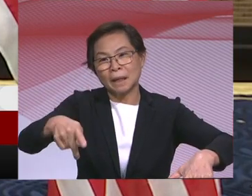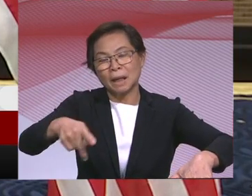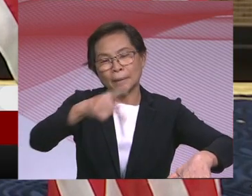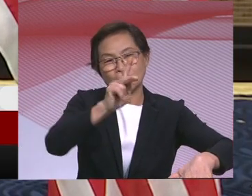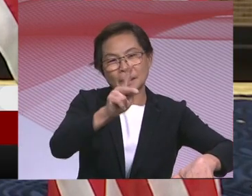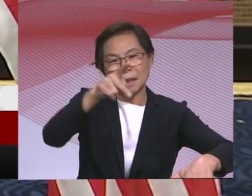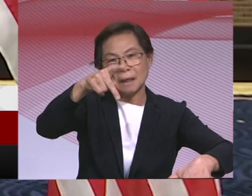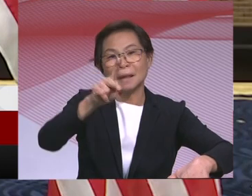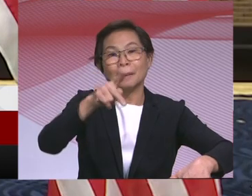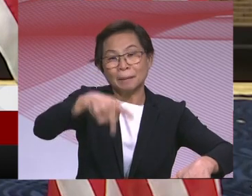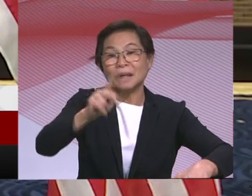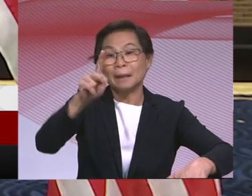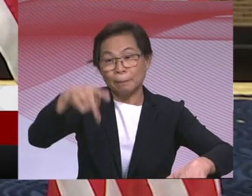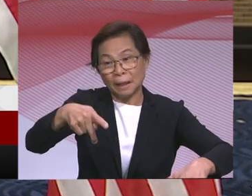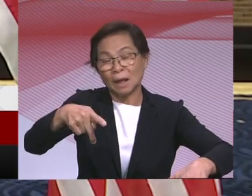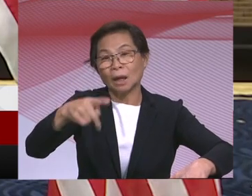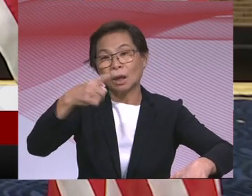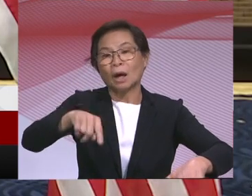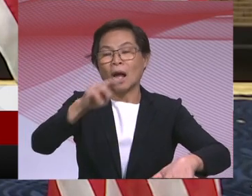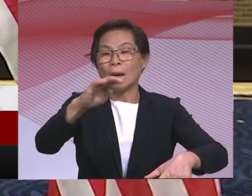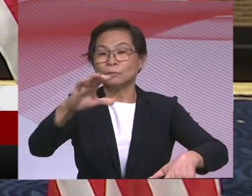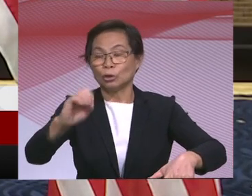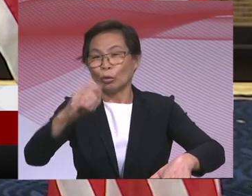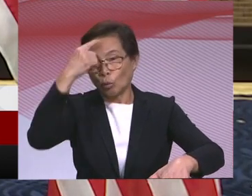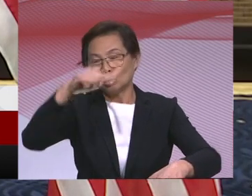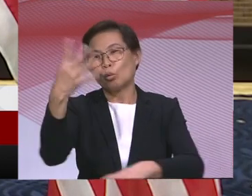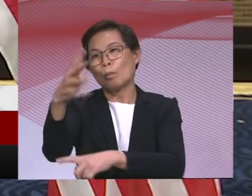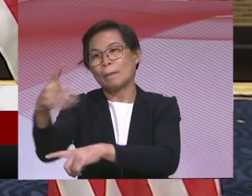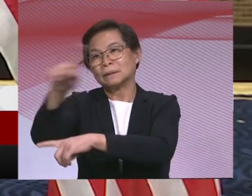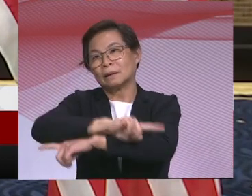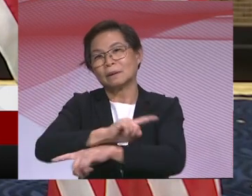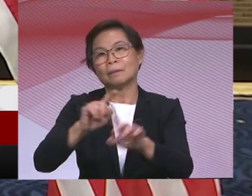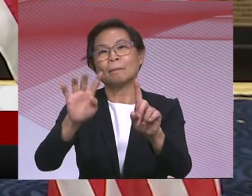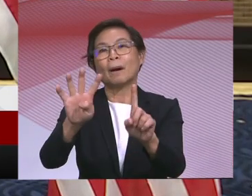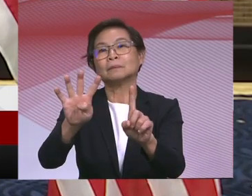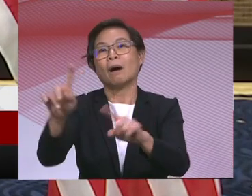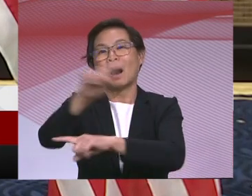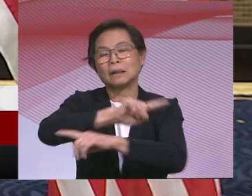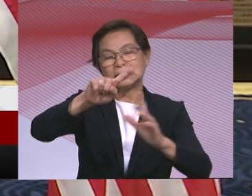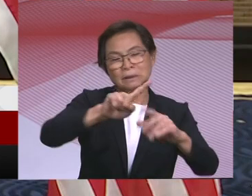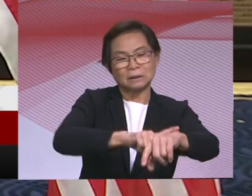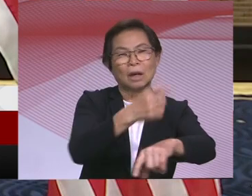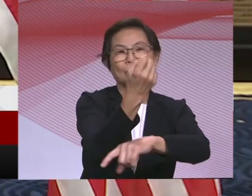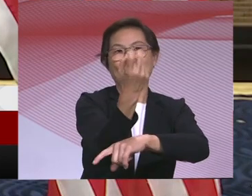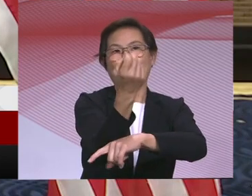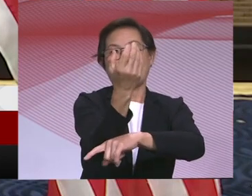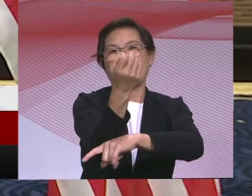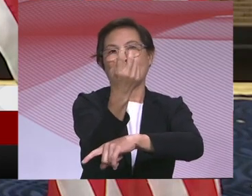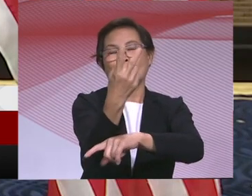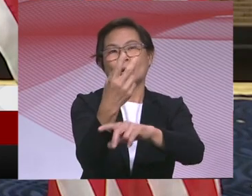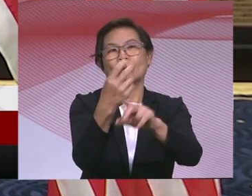atau emsio untuk tempoh 14hari pemula 12.00